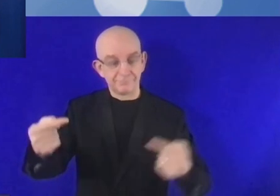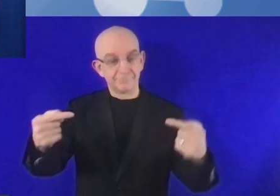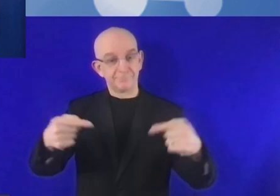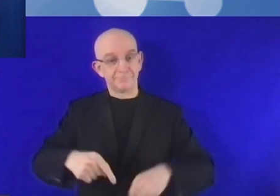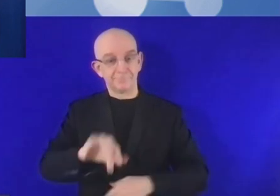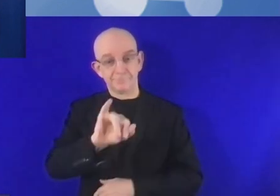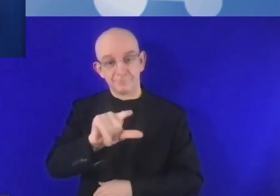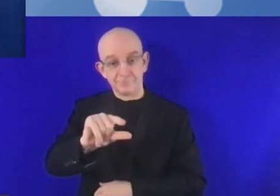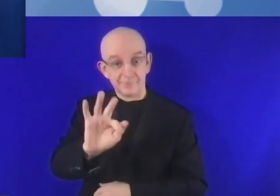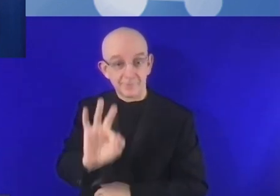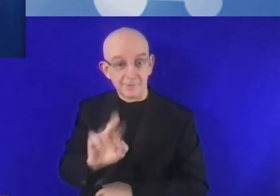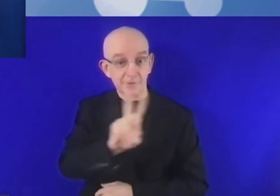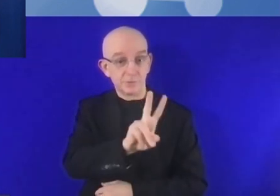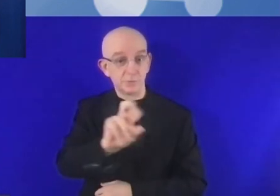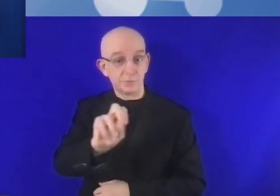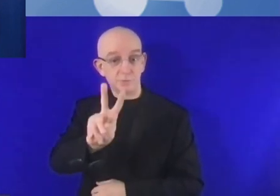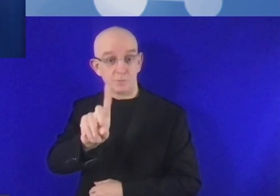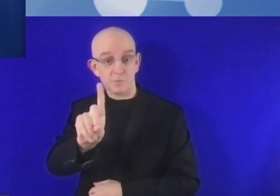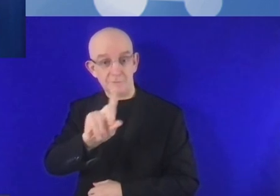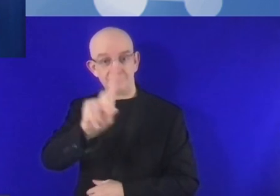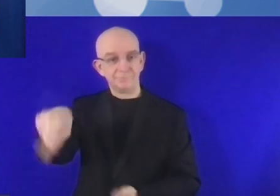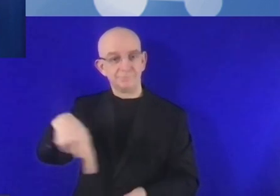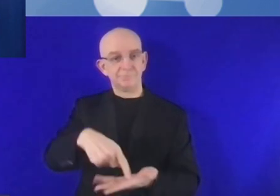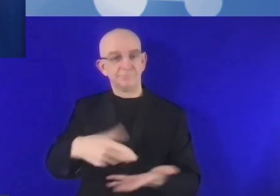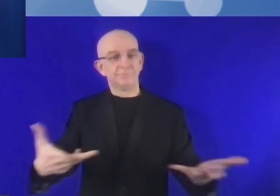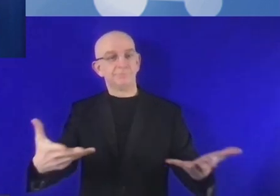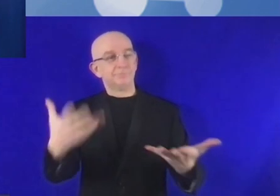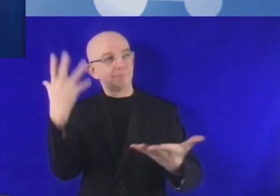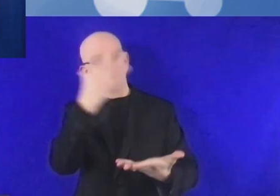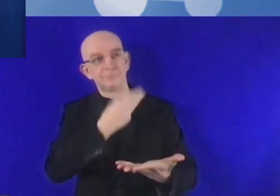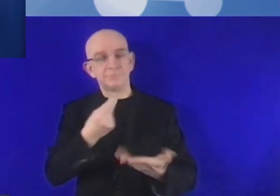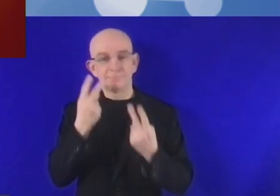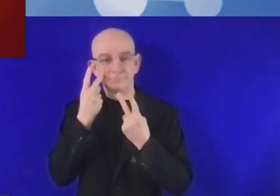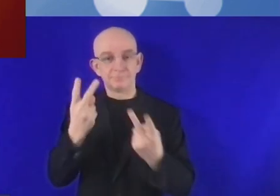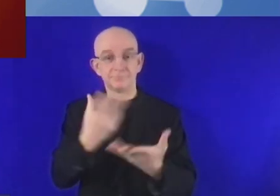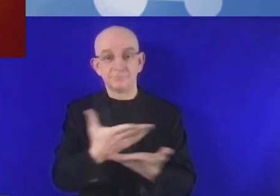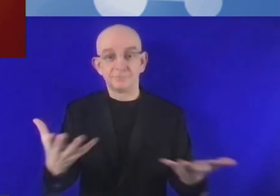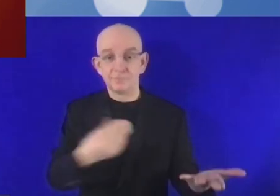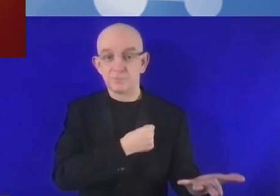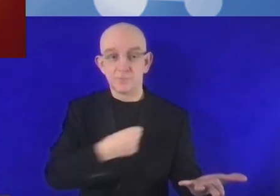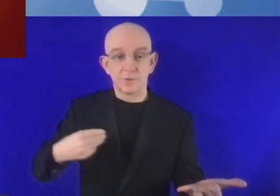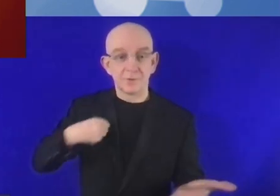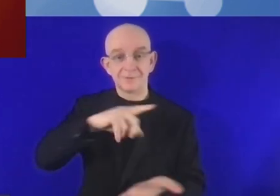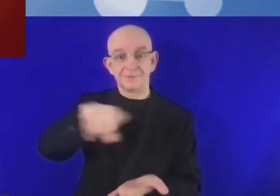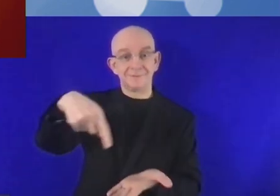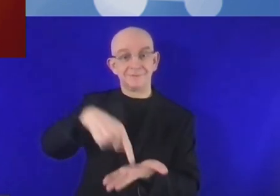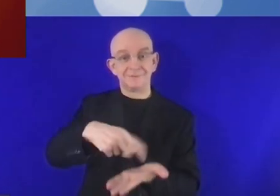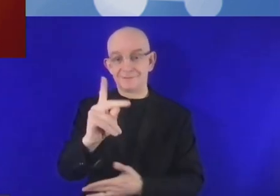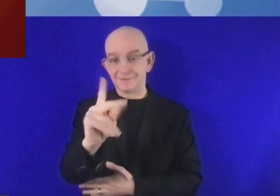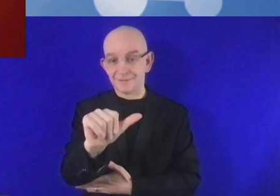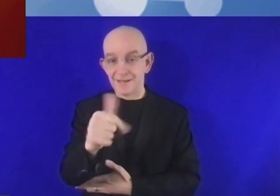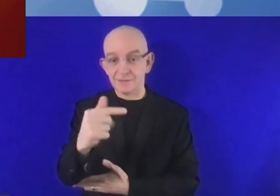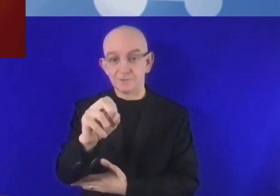szczytu IGF w tym pięknym, dynamicznie rozwijającym się mieście, jakim są Katowice. Niestety nie mogę do Państwa dołączyć